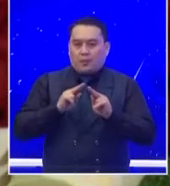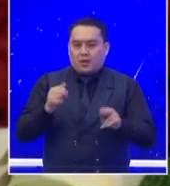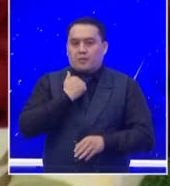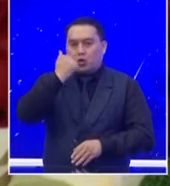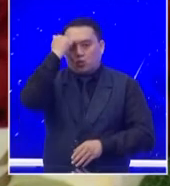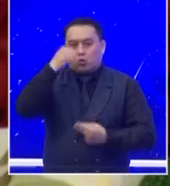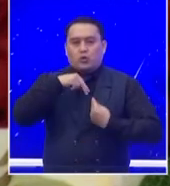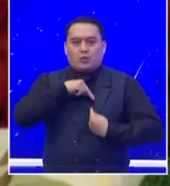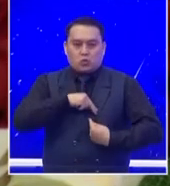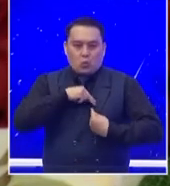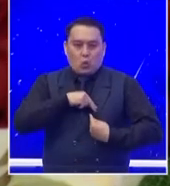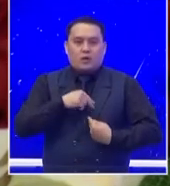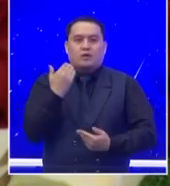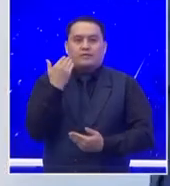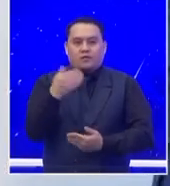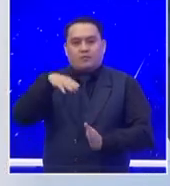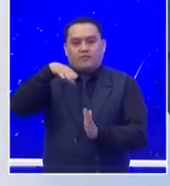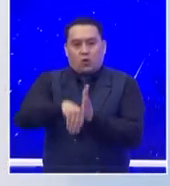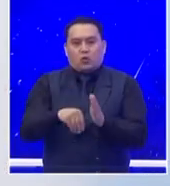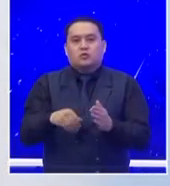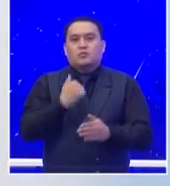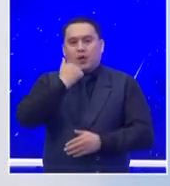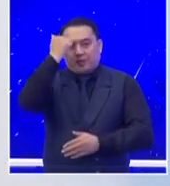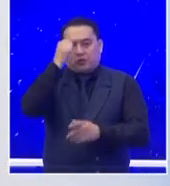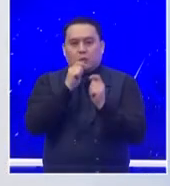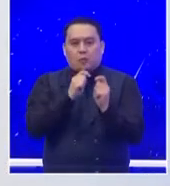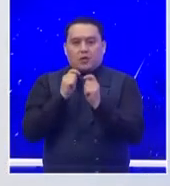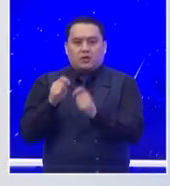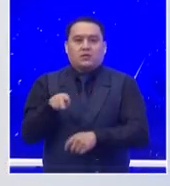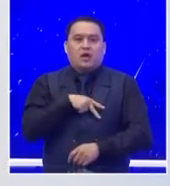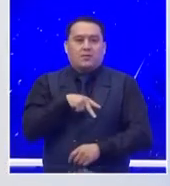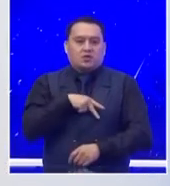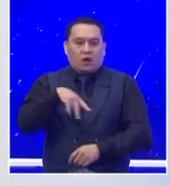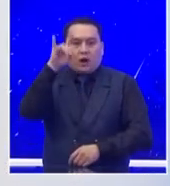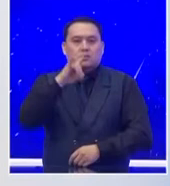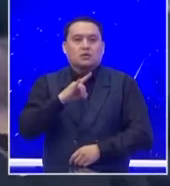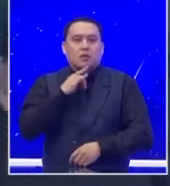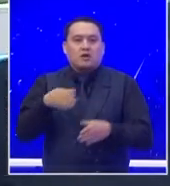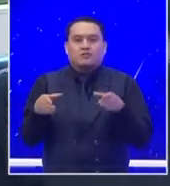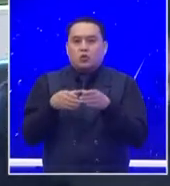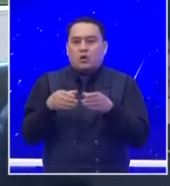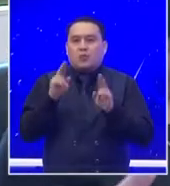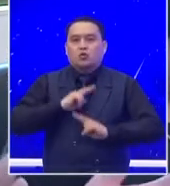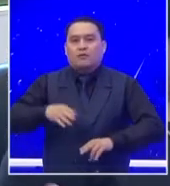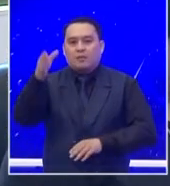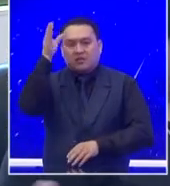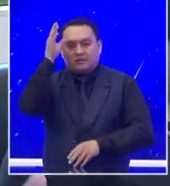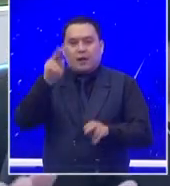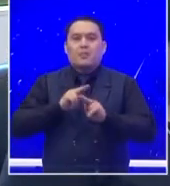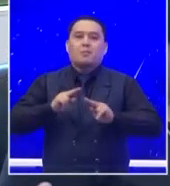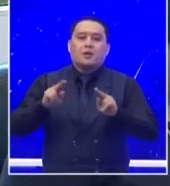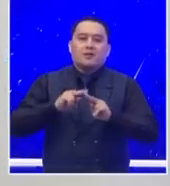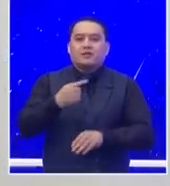за благородный труд, отметив их вклад благодарственными письмами и нагрудными знаками Казахстанского профсоюза работников